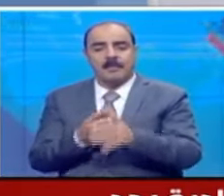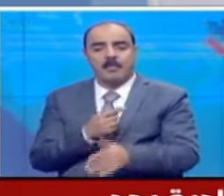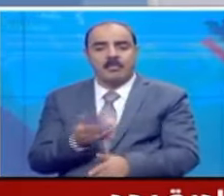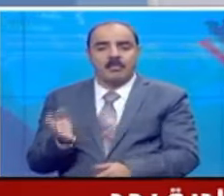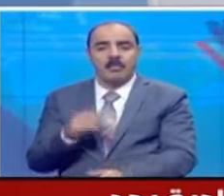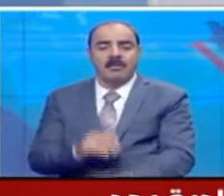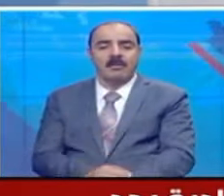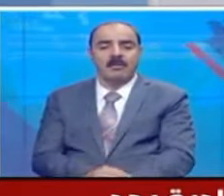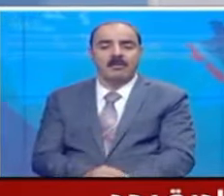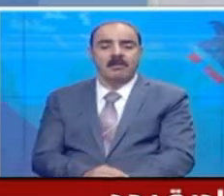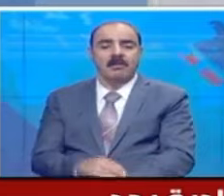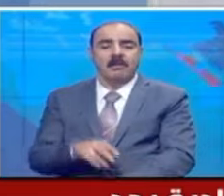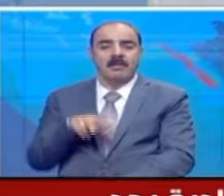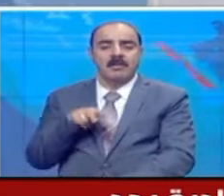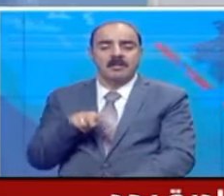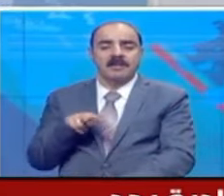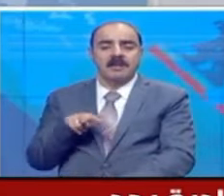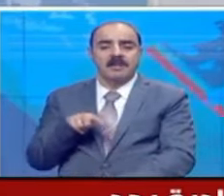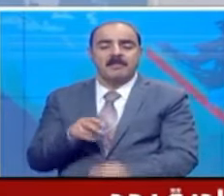منها